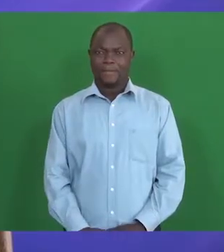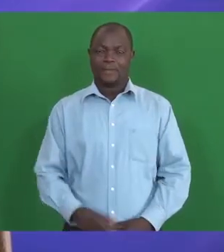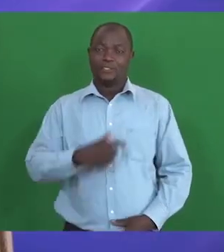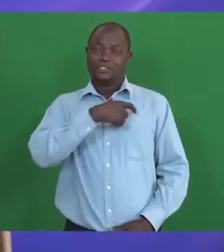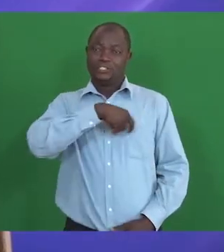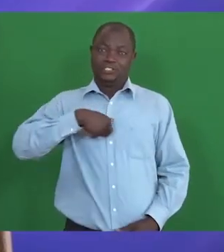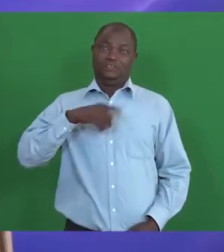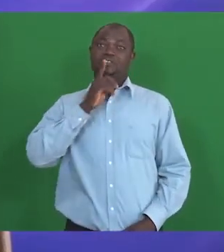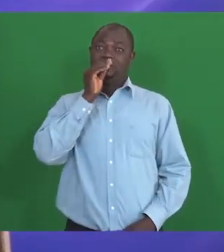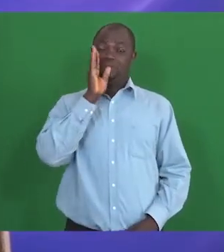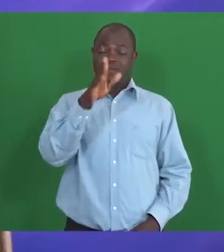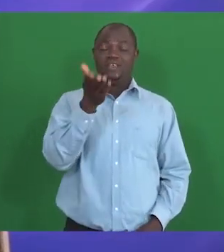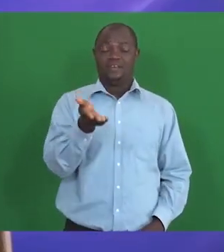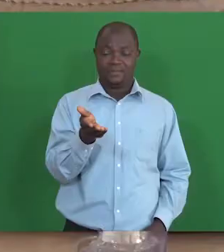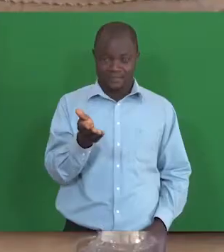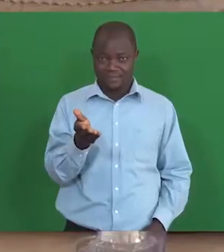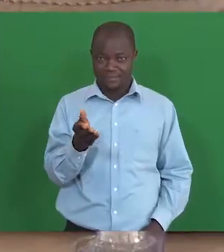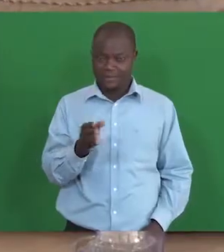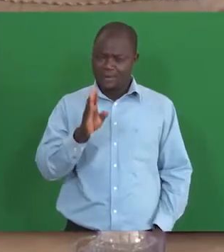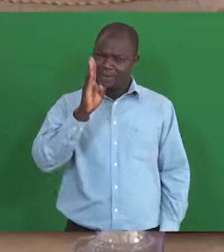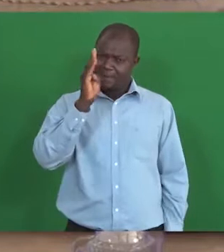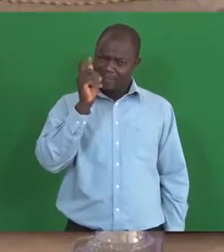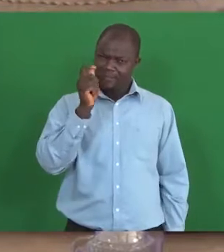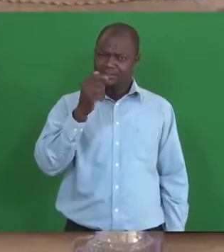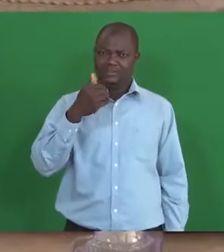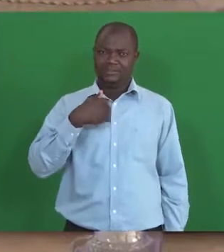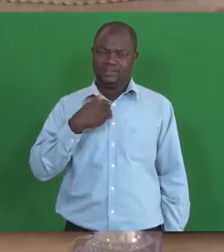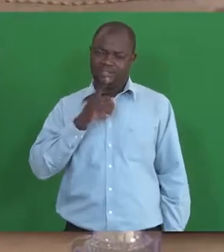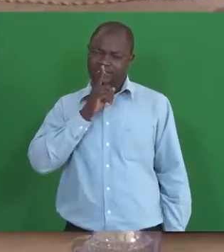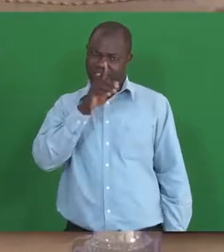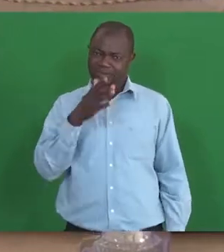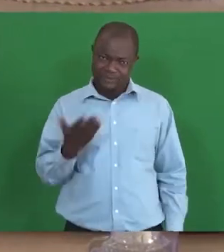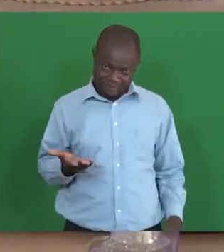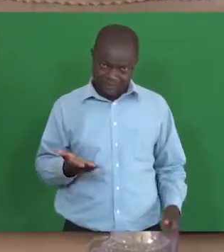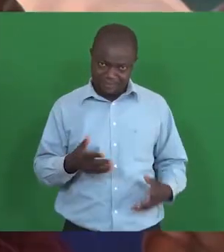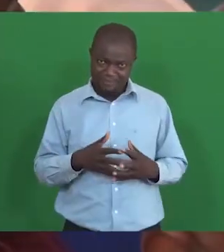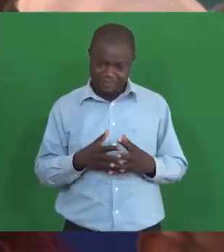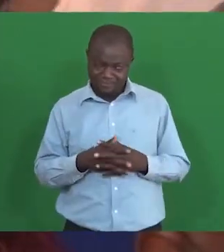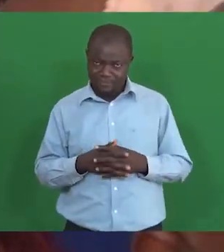Mambo wataura naye anditi, asi nini ndiri kuti,